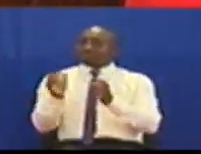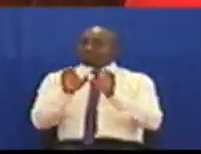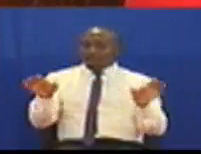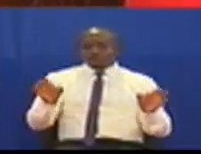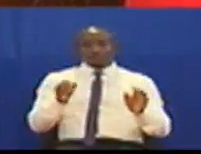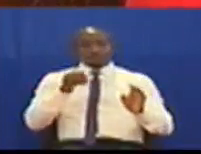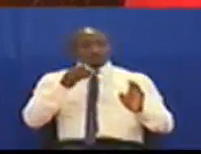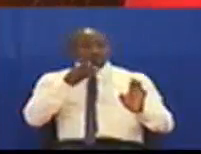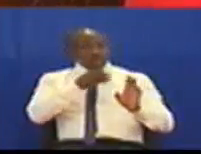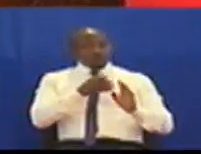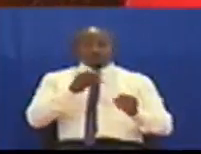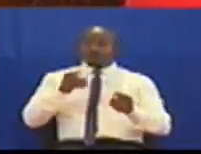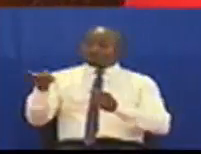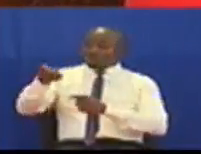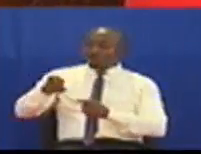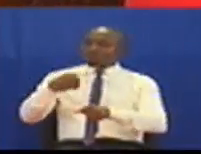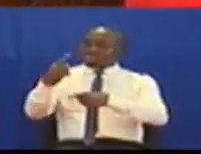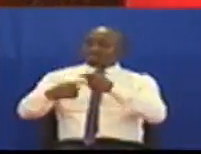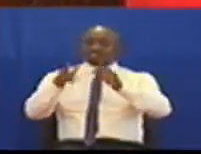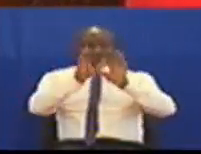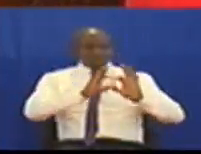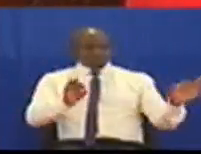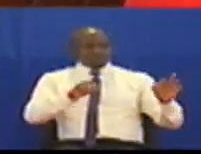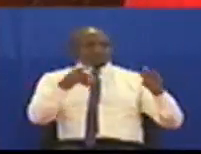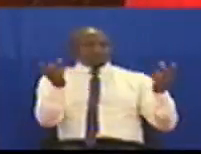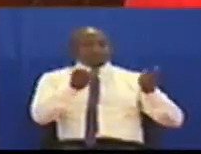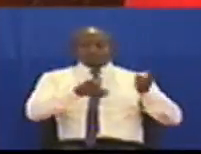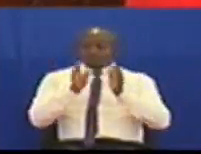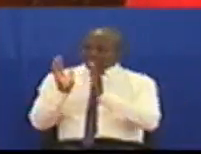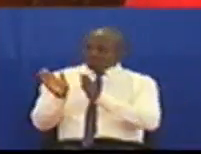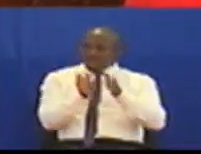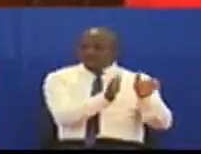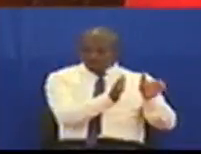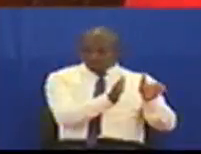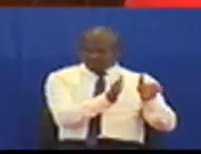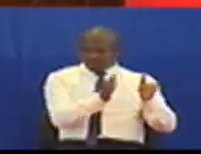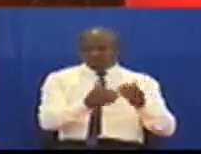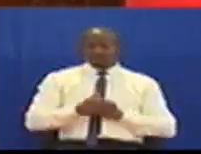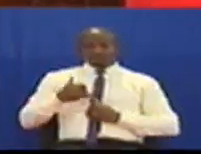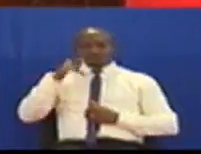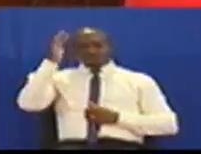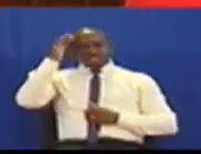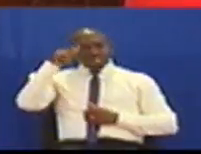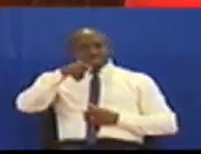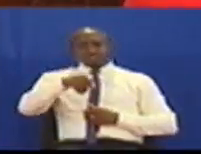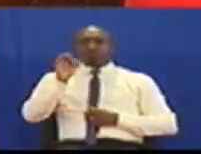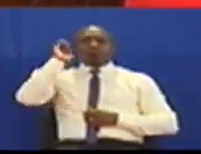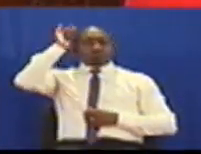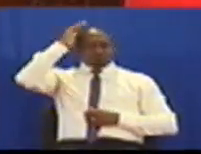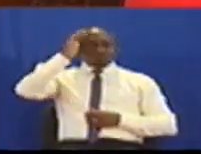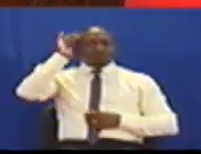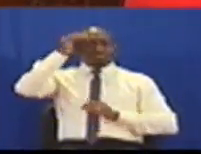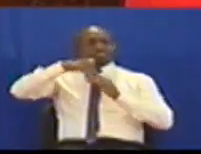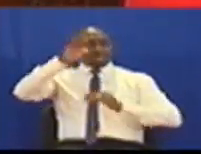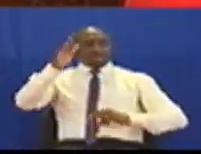kwamba hii mikopo inakwenda vizuri kama vile ambavyo tumetarajia. Hili nadhani tulitafakari zaidi kuona